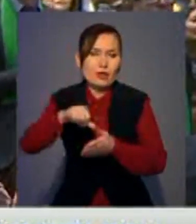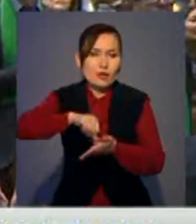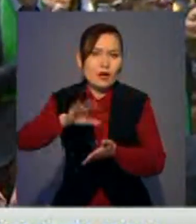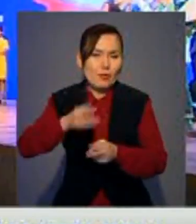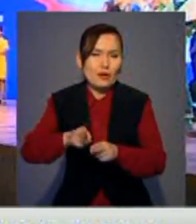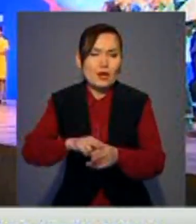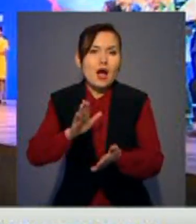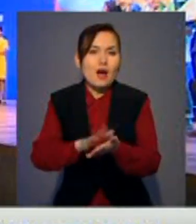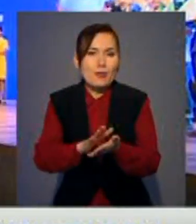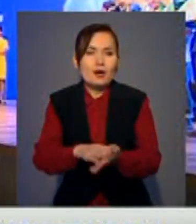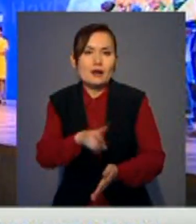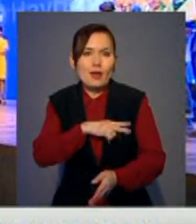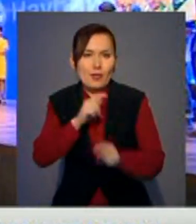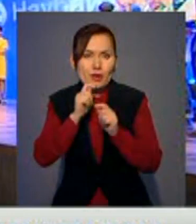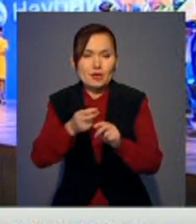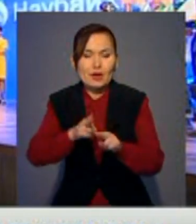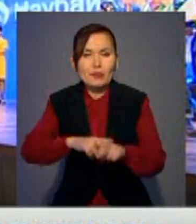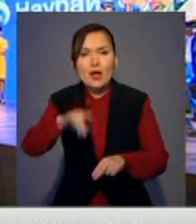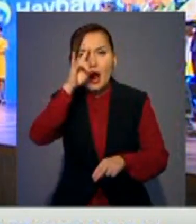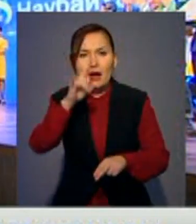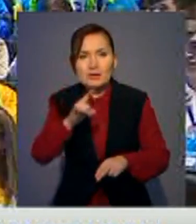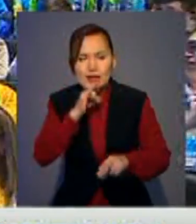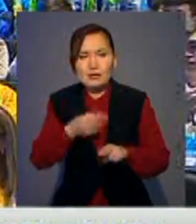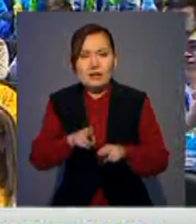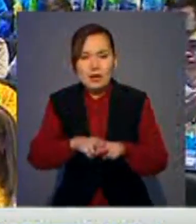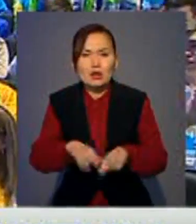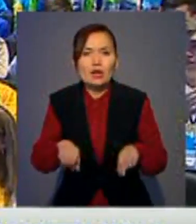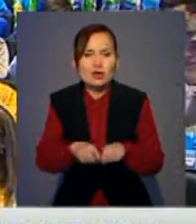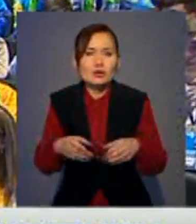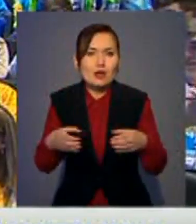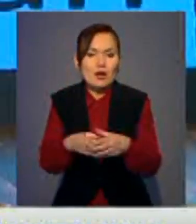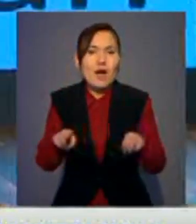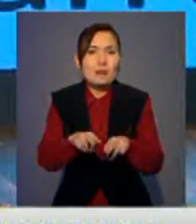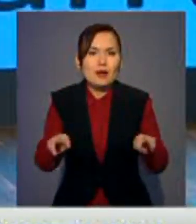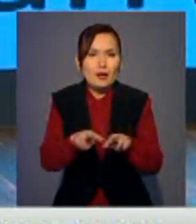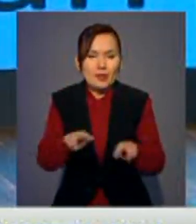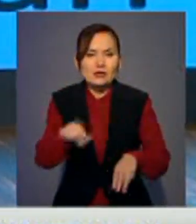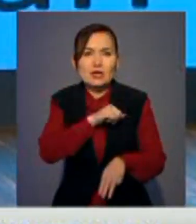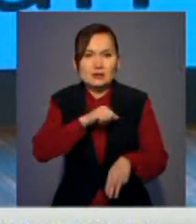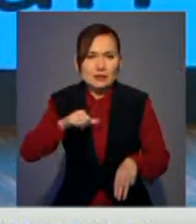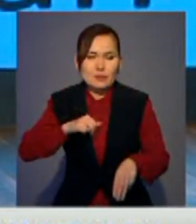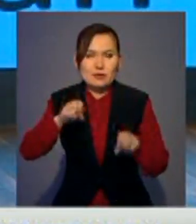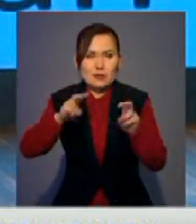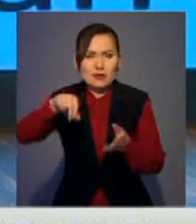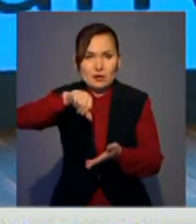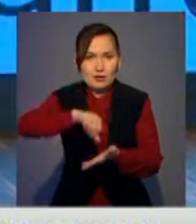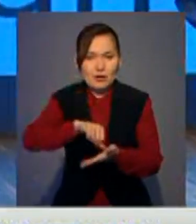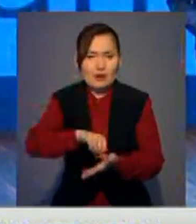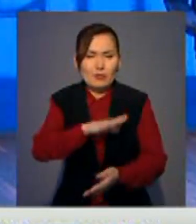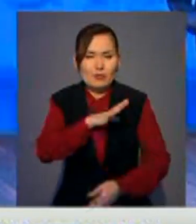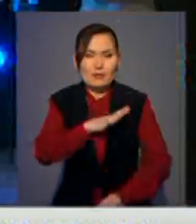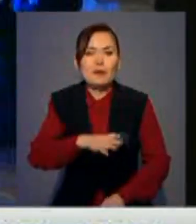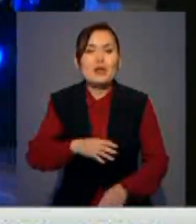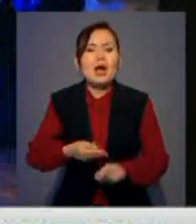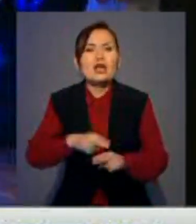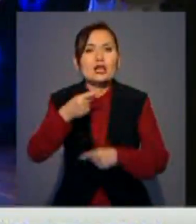марапаттау үшін World Skills Қазақстан қауымдастығының төрағасы, премьер-министрдің өзі арнайы келді. Бақытжан Сағынтаев келер